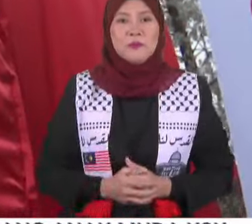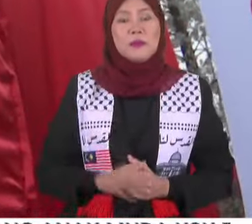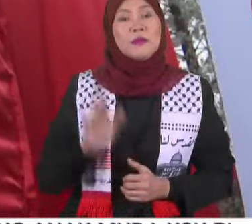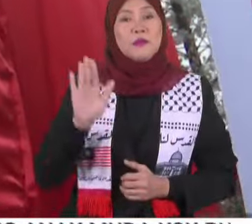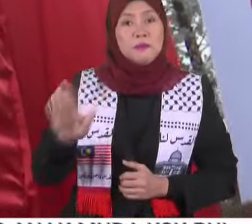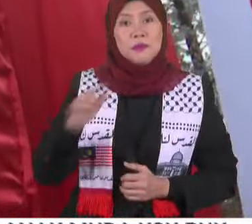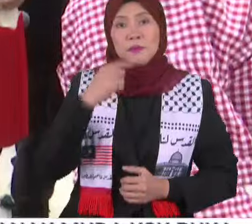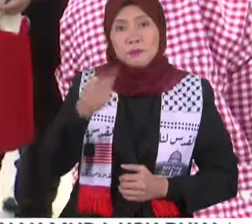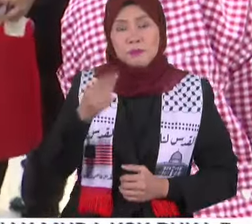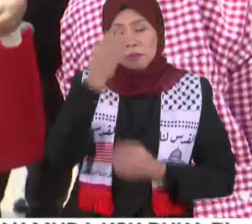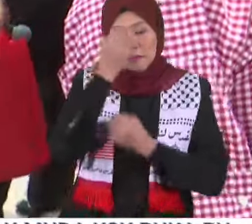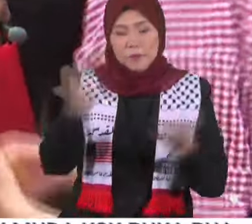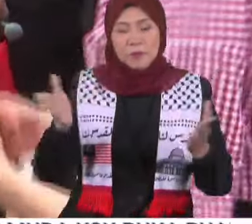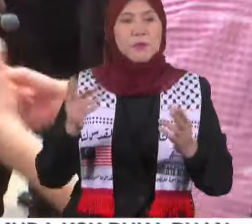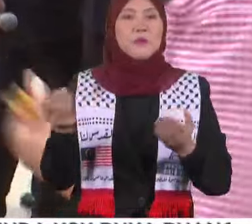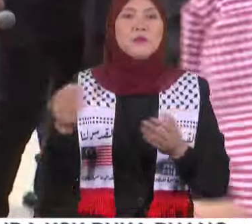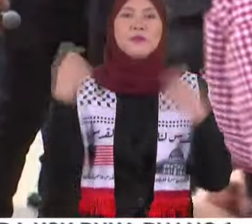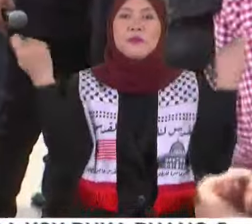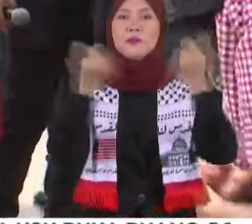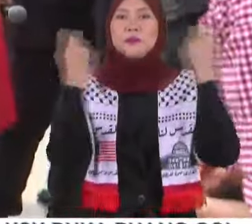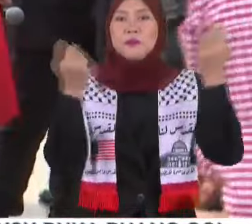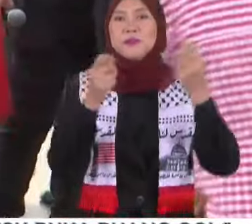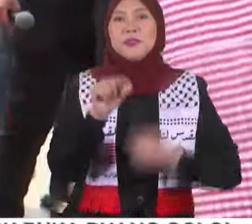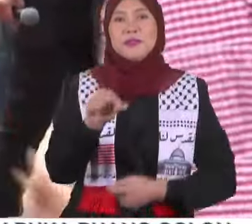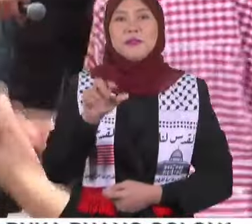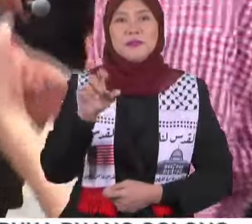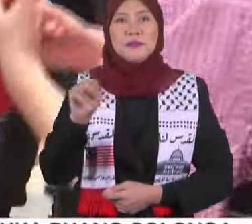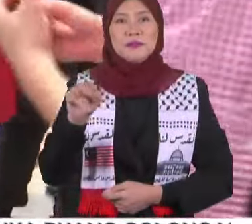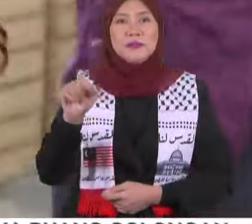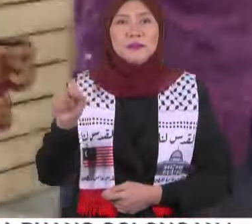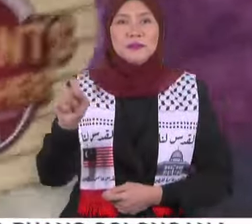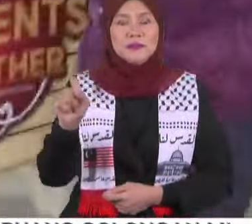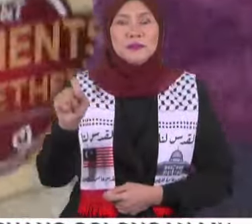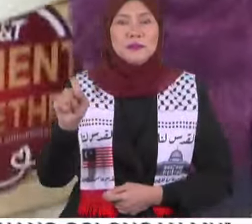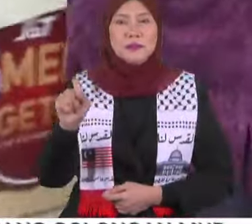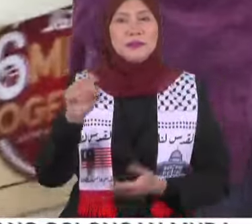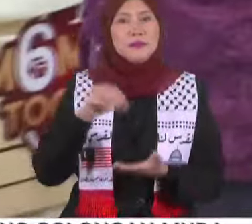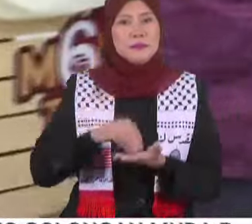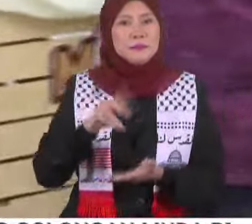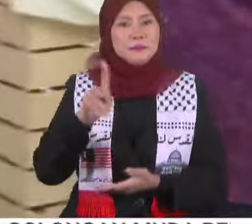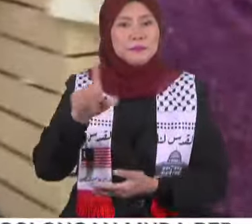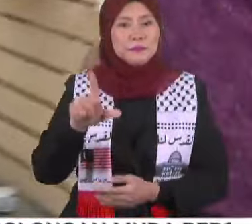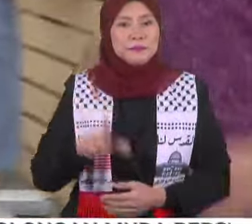Beliau ditemui pada Majlis Bazar Ulang Tahun ke-6 JNT Express di Ibu Negara.